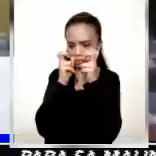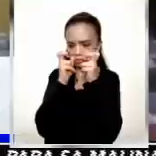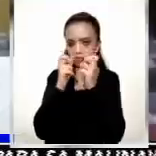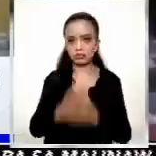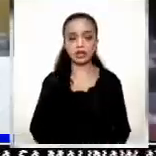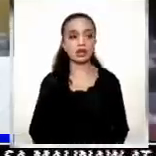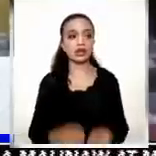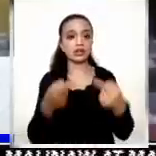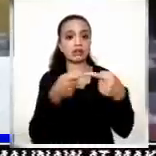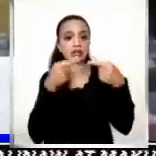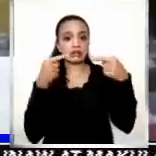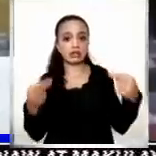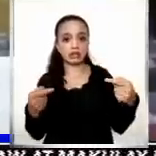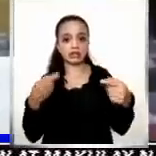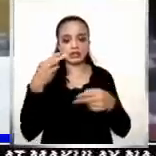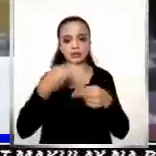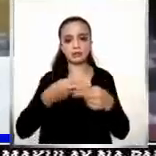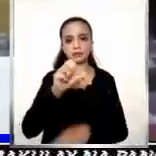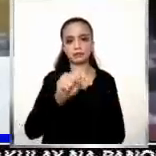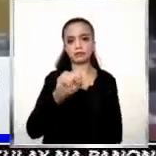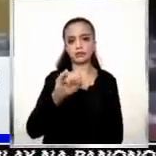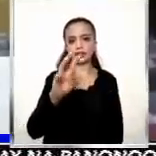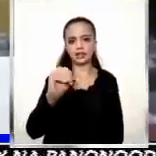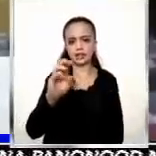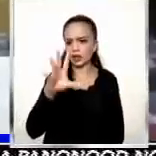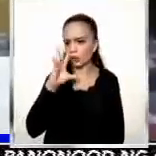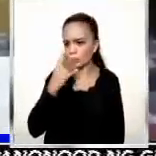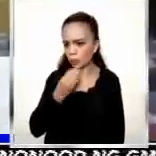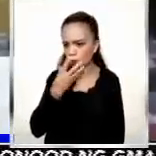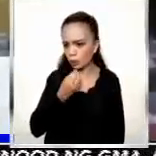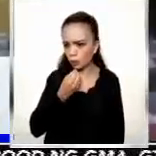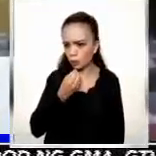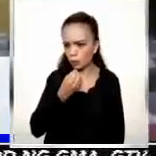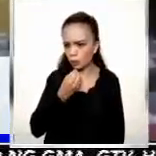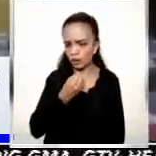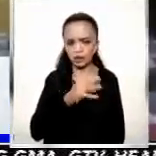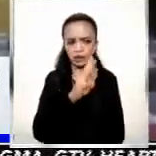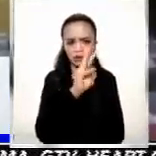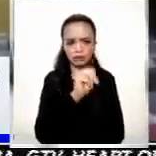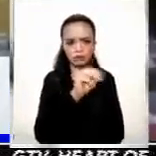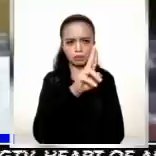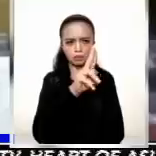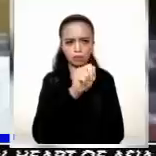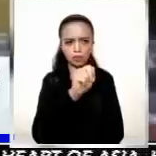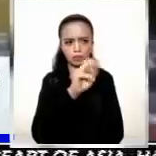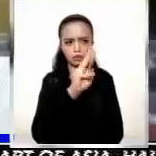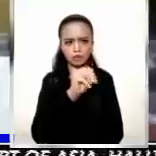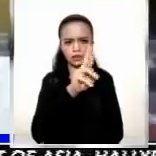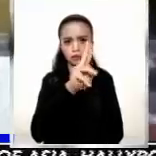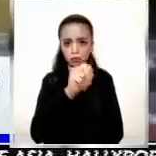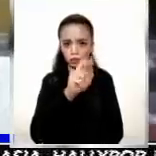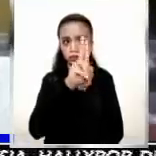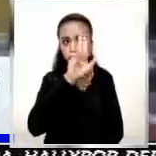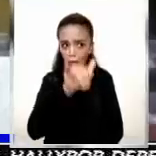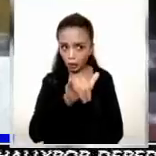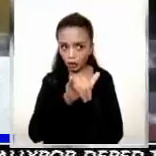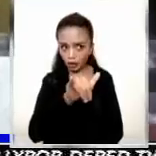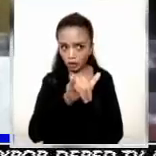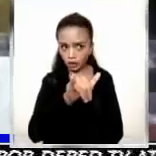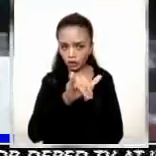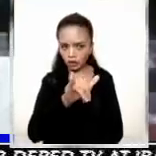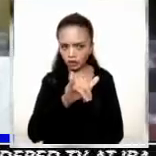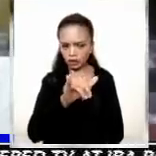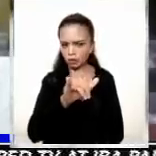si Munmunoy, sir. Sino? Si Munmunoy. Munmun? Oy, sir. Oy, anong full name